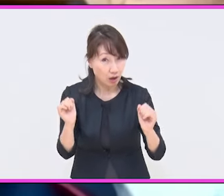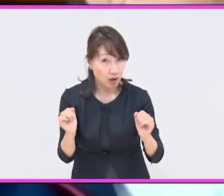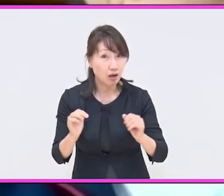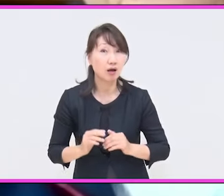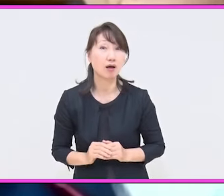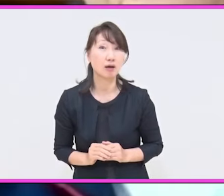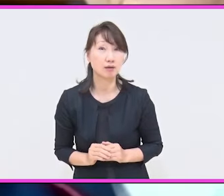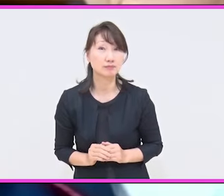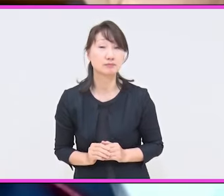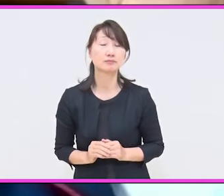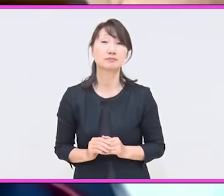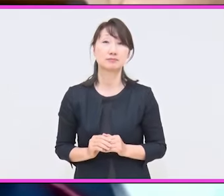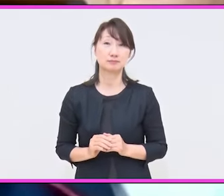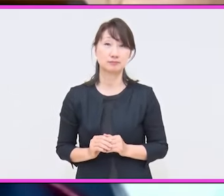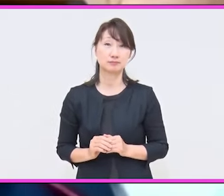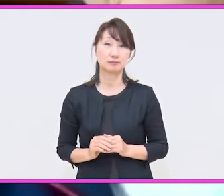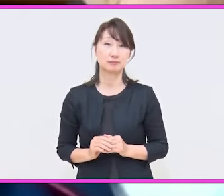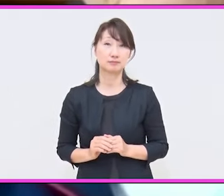か？